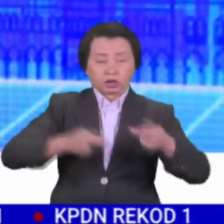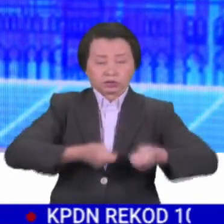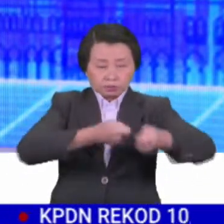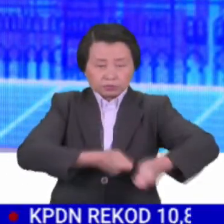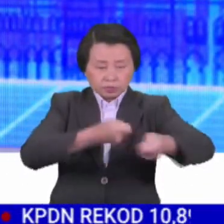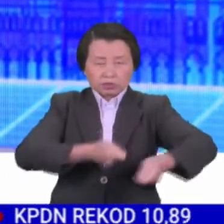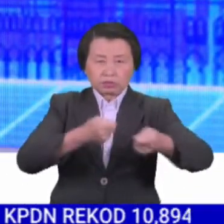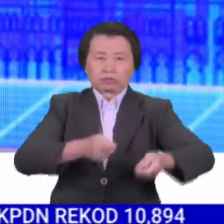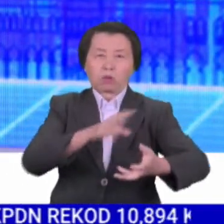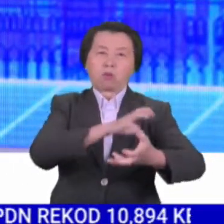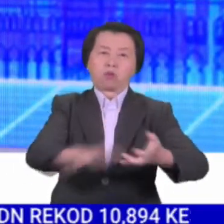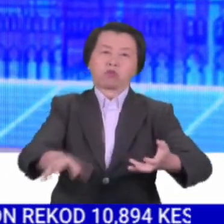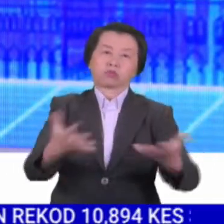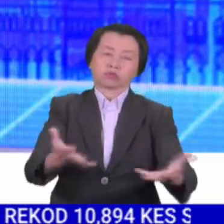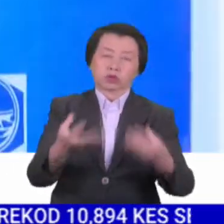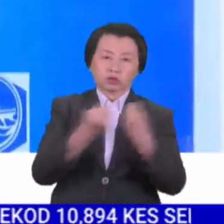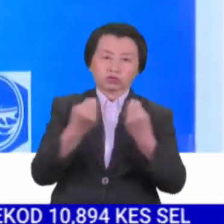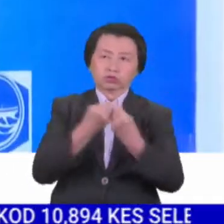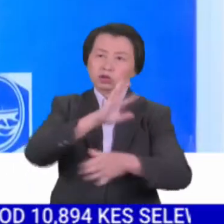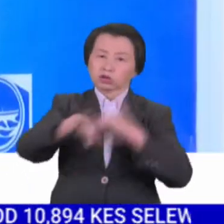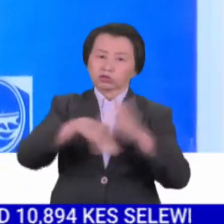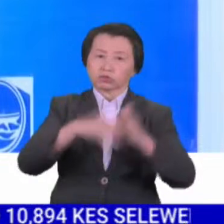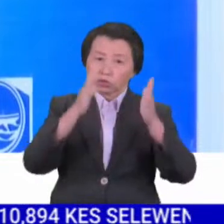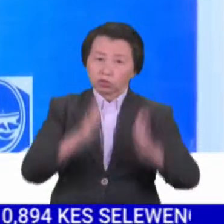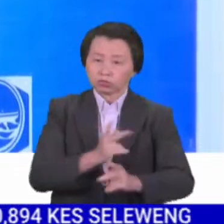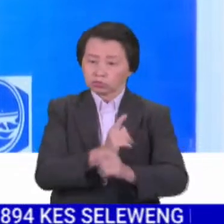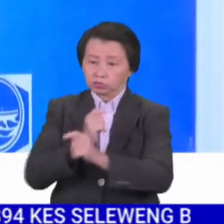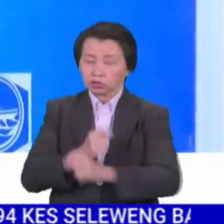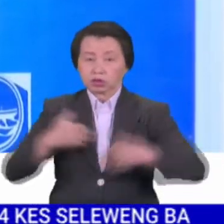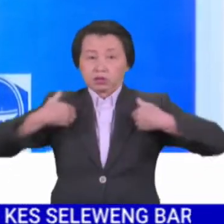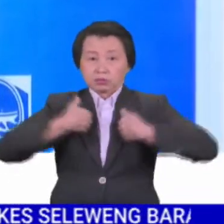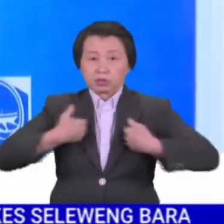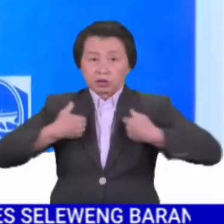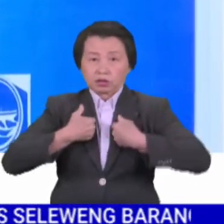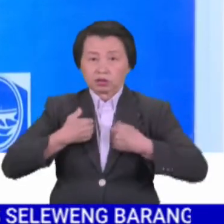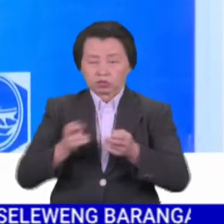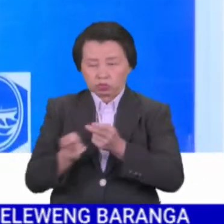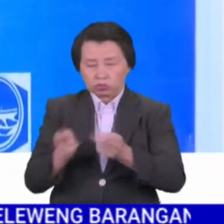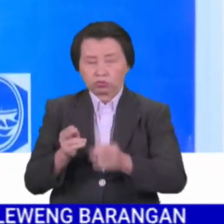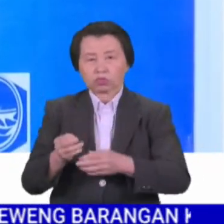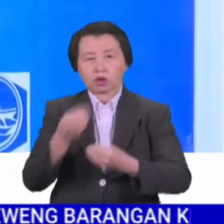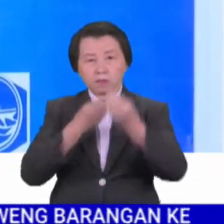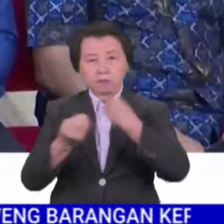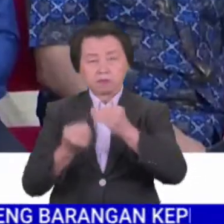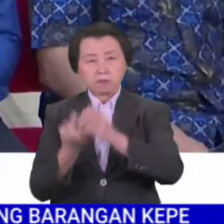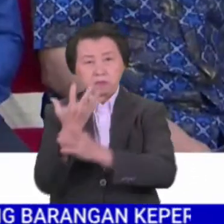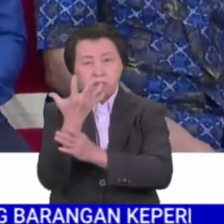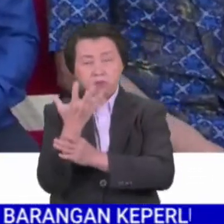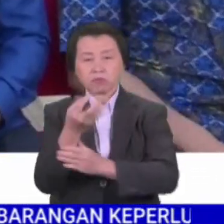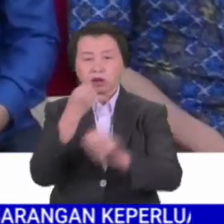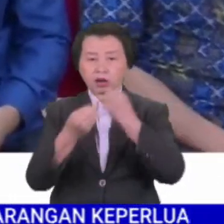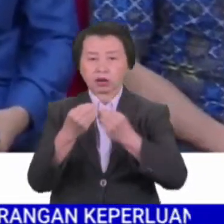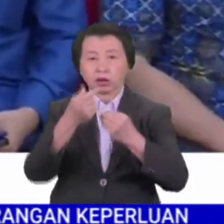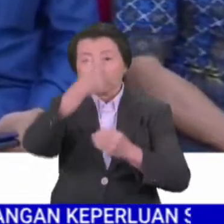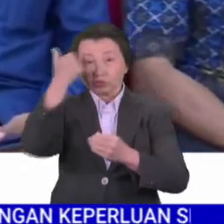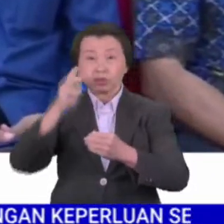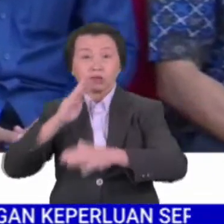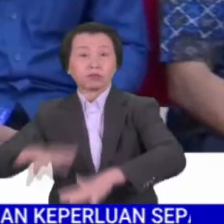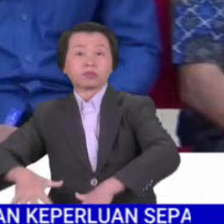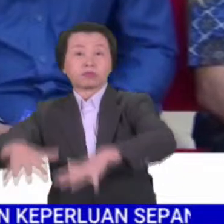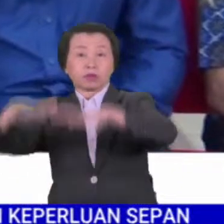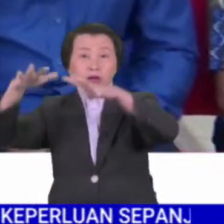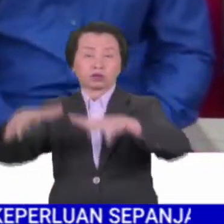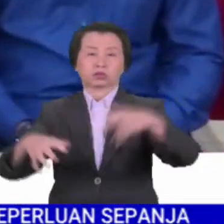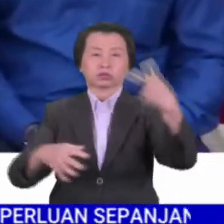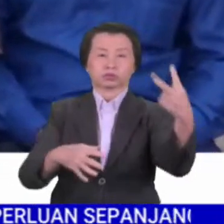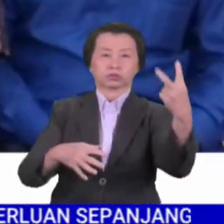yang terjejas. Jumlah keseluruhan petani, penternak dan pengusaha agro makanan yang mengalami kerugian akibat bencana itu ialah